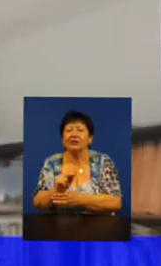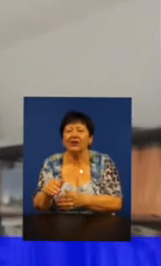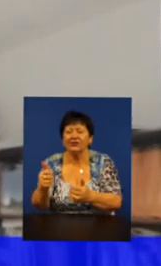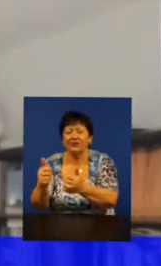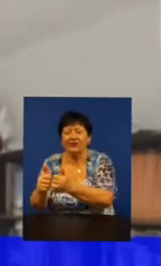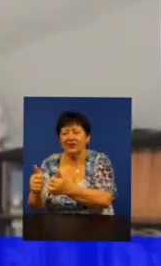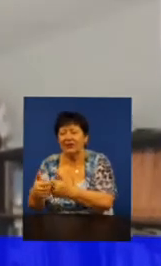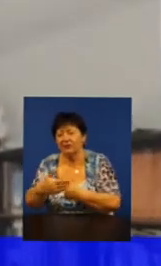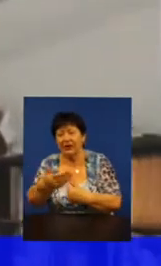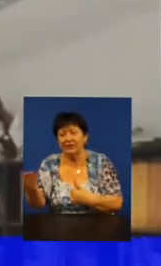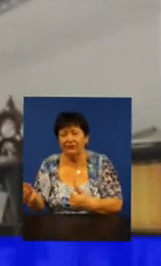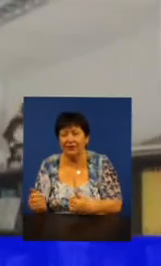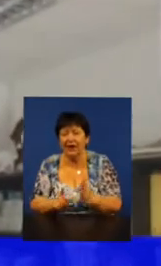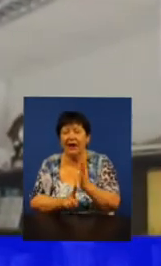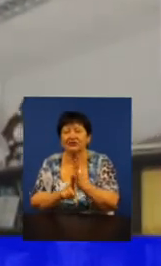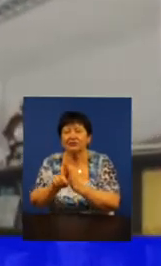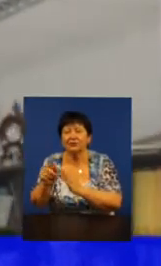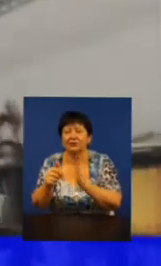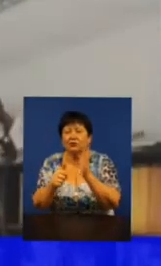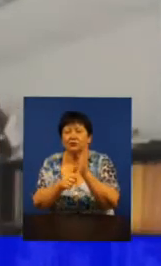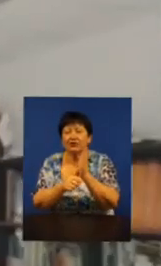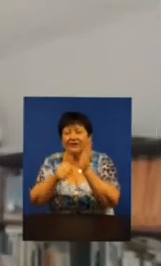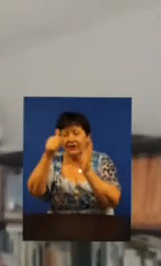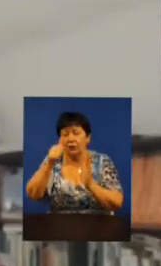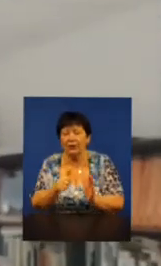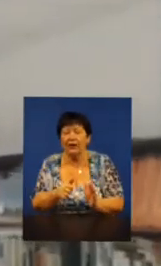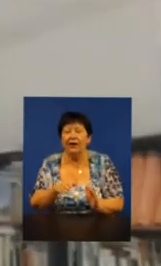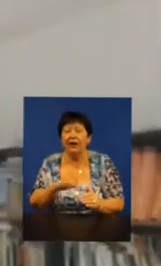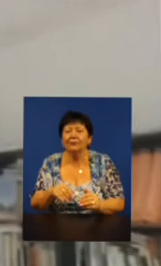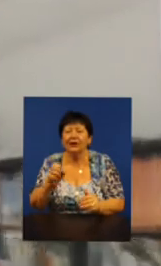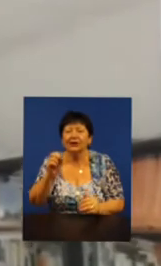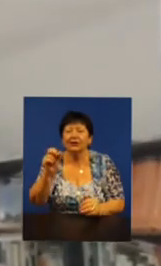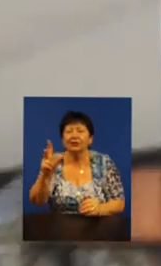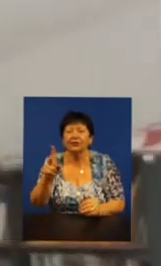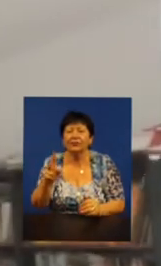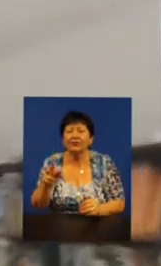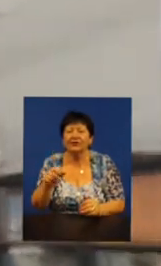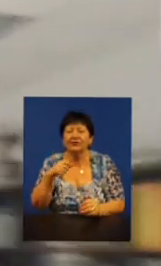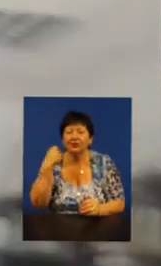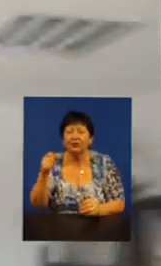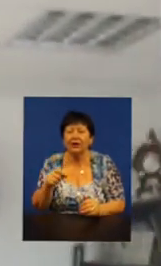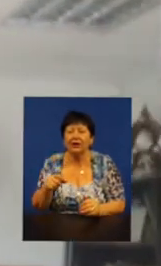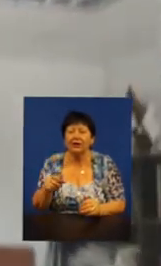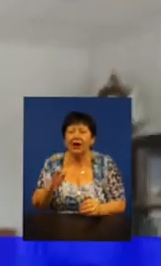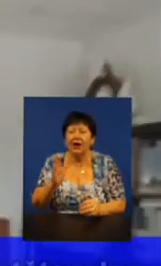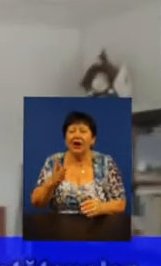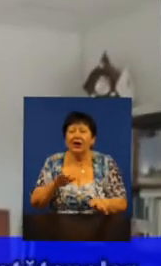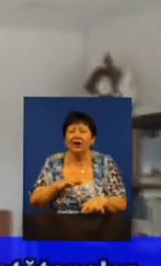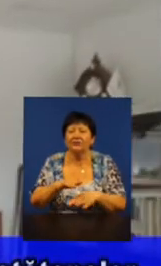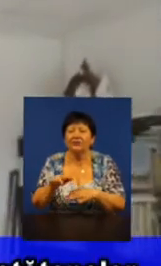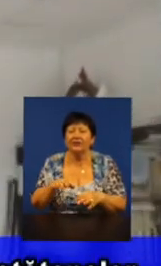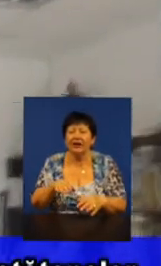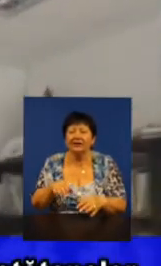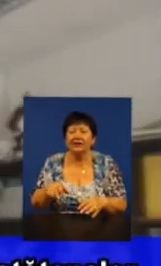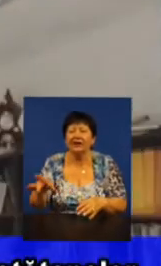voi, începând cu 6 luni și până la 12 luni în funcție de regiune și de proiect. Mult succes